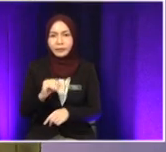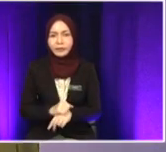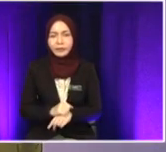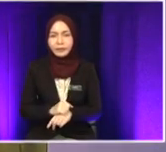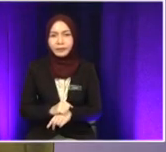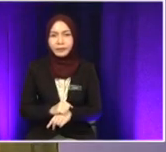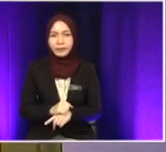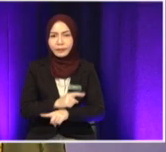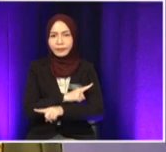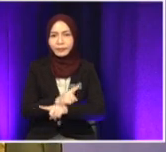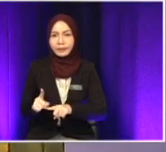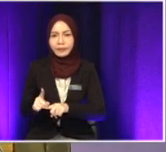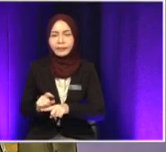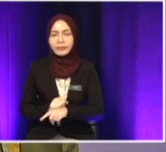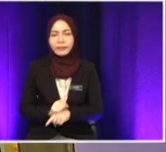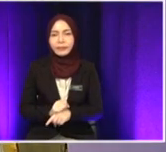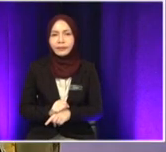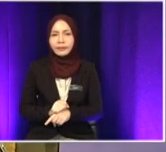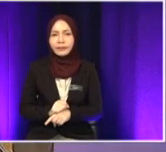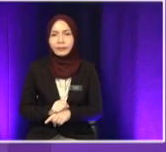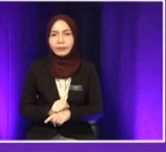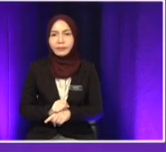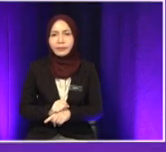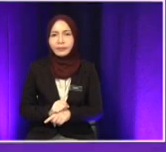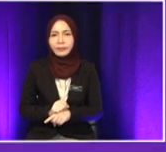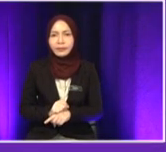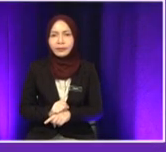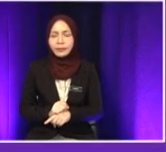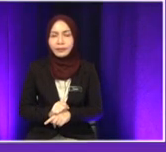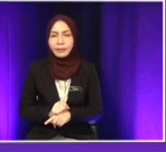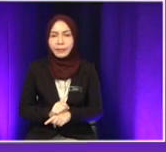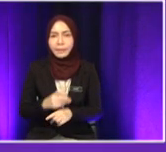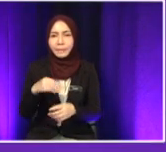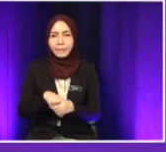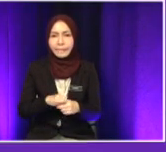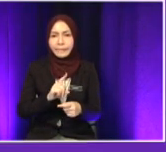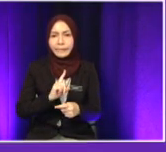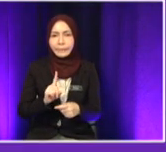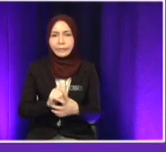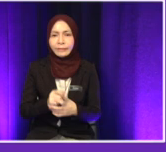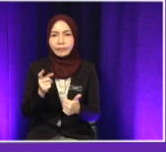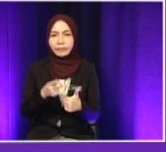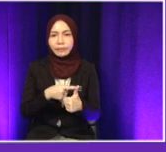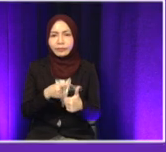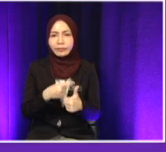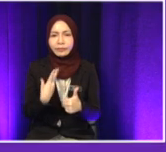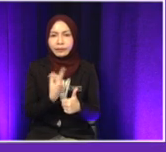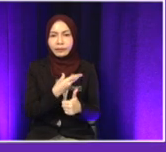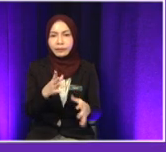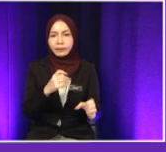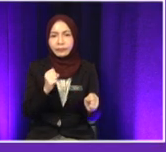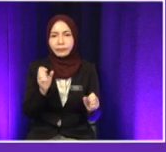perhatikan dalam slide kita yang pertama kita ambil yang putih yang